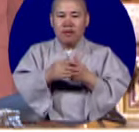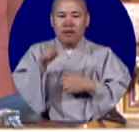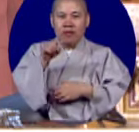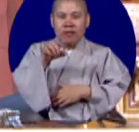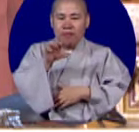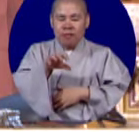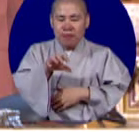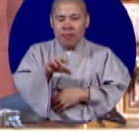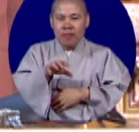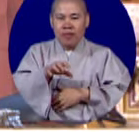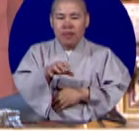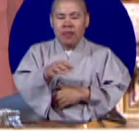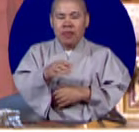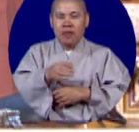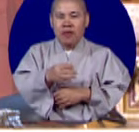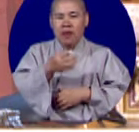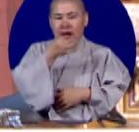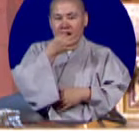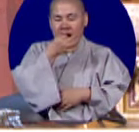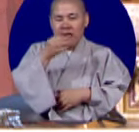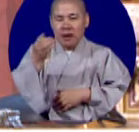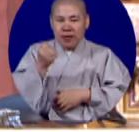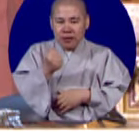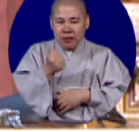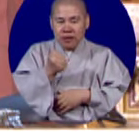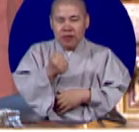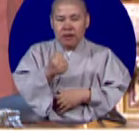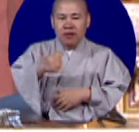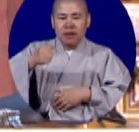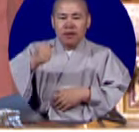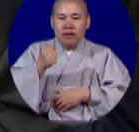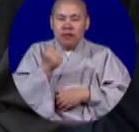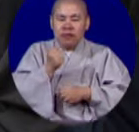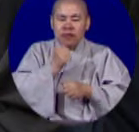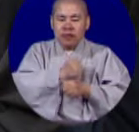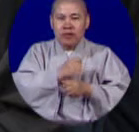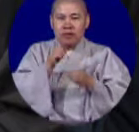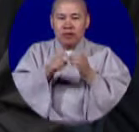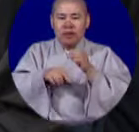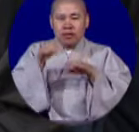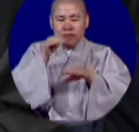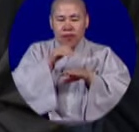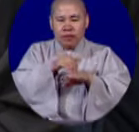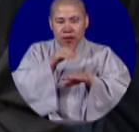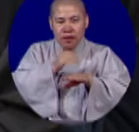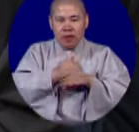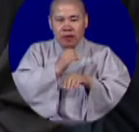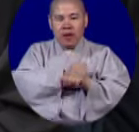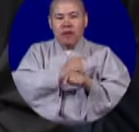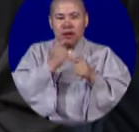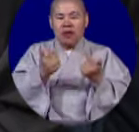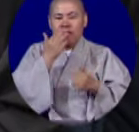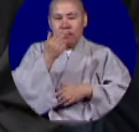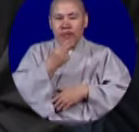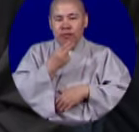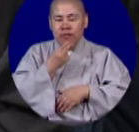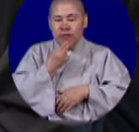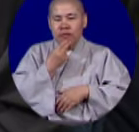거기에 집착을 하고 거기에 의존을 해서 수행을 안 할 수가 없이 되는 거예요.